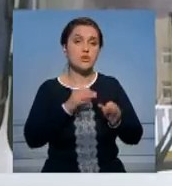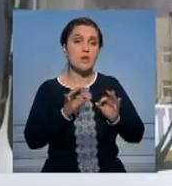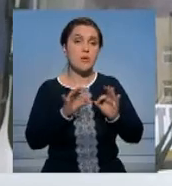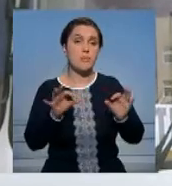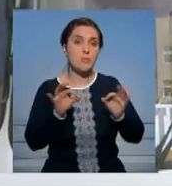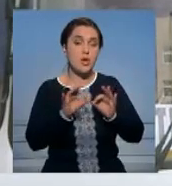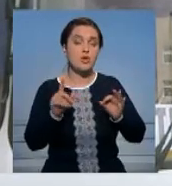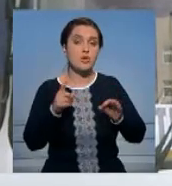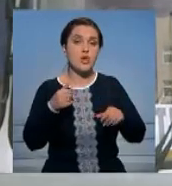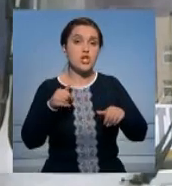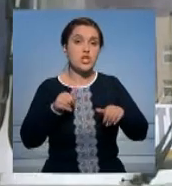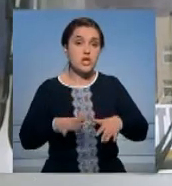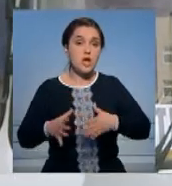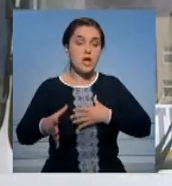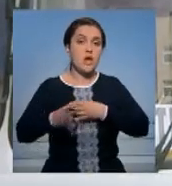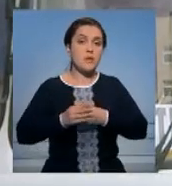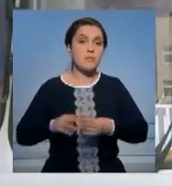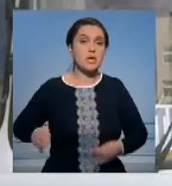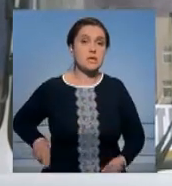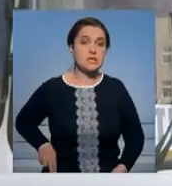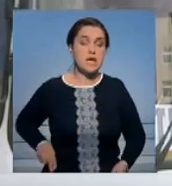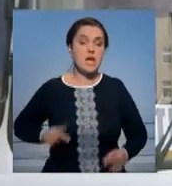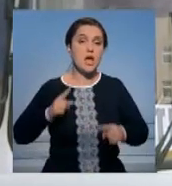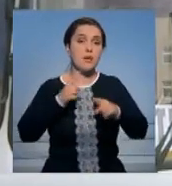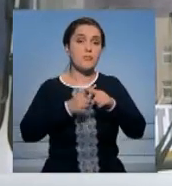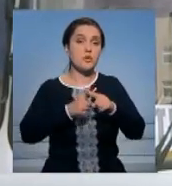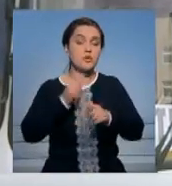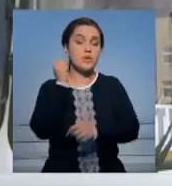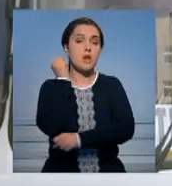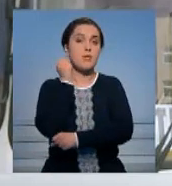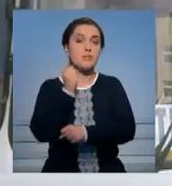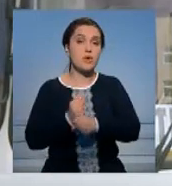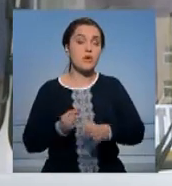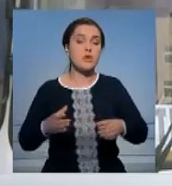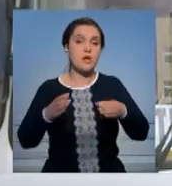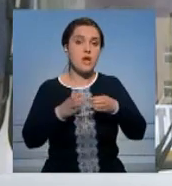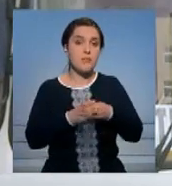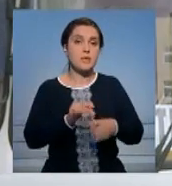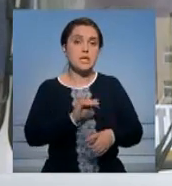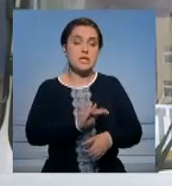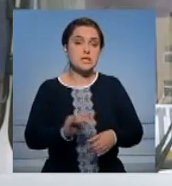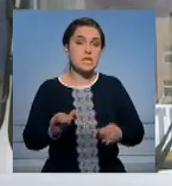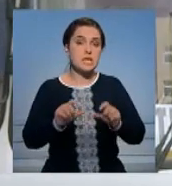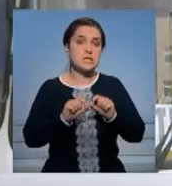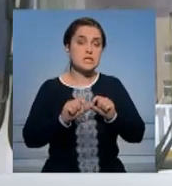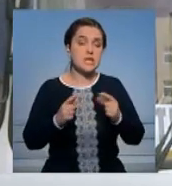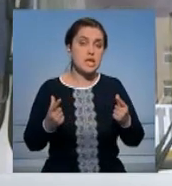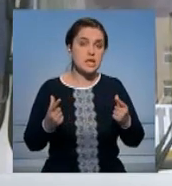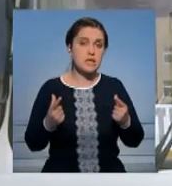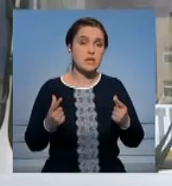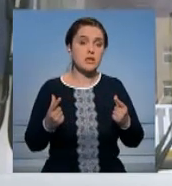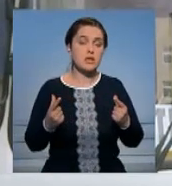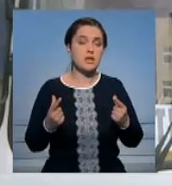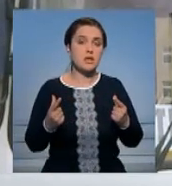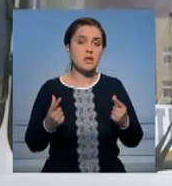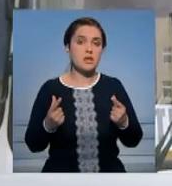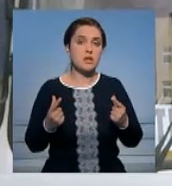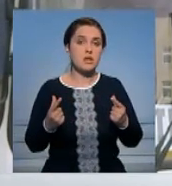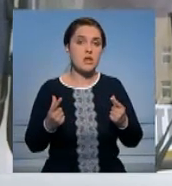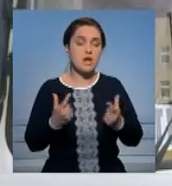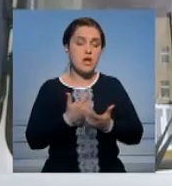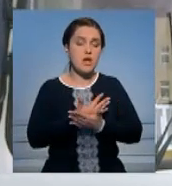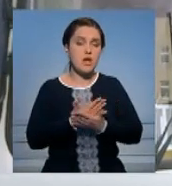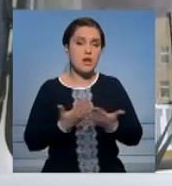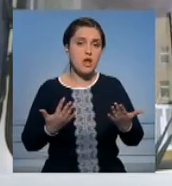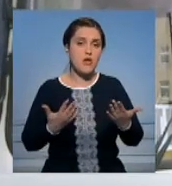здесь решение принимало совместно директора, плюс правкомы этих организаций, и детские сады, и дом творчества, и все дюша,